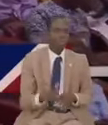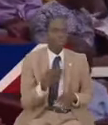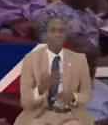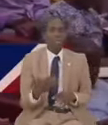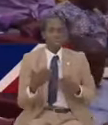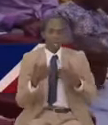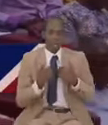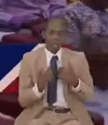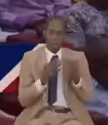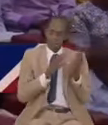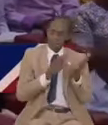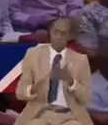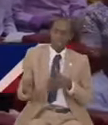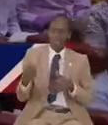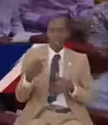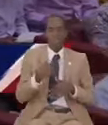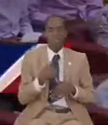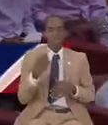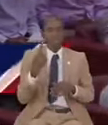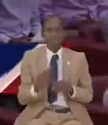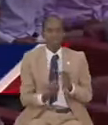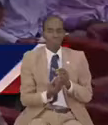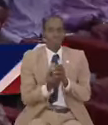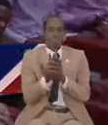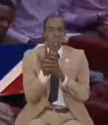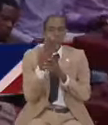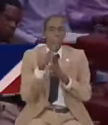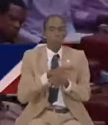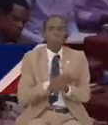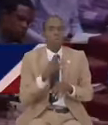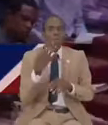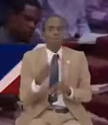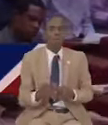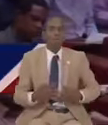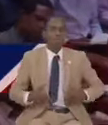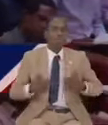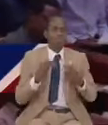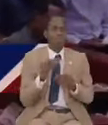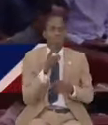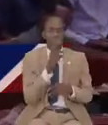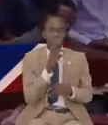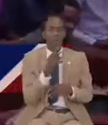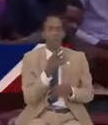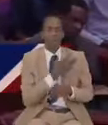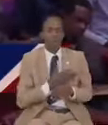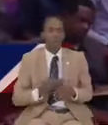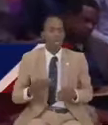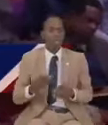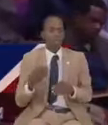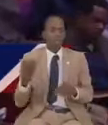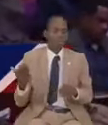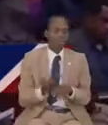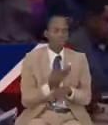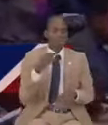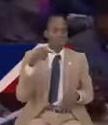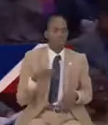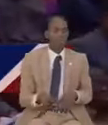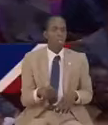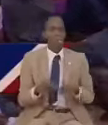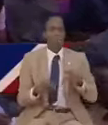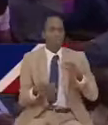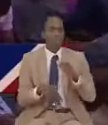peuple a commis un double péché une source d'eau vive pour se creuser des citerne